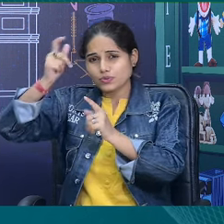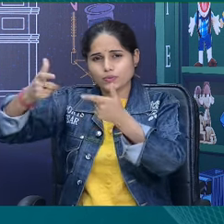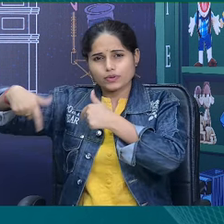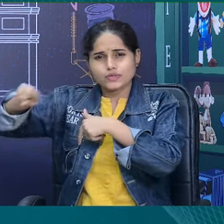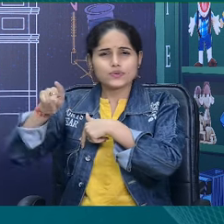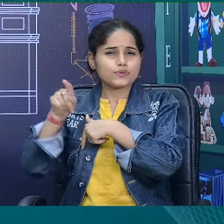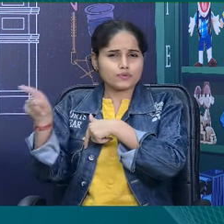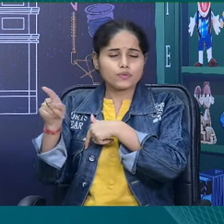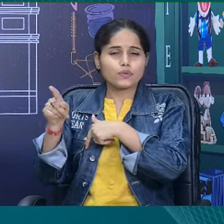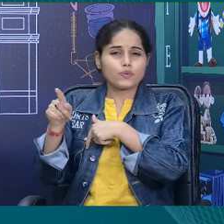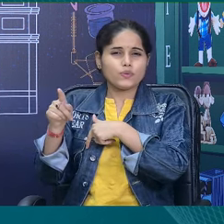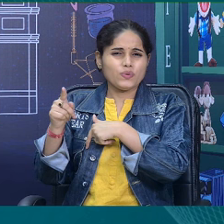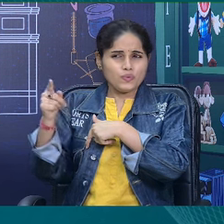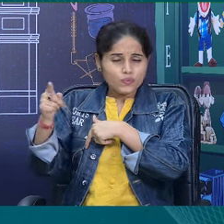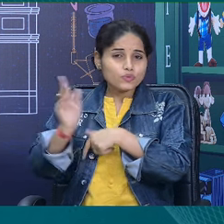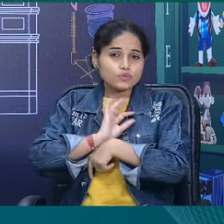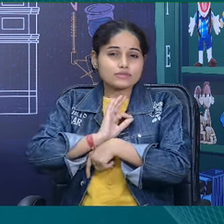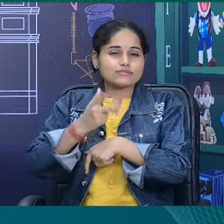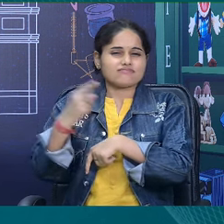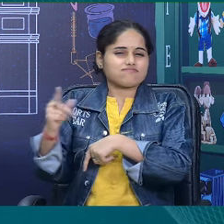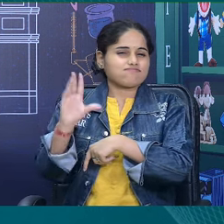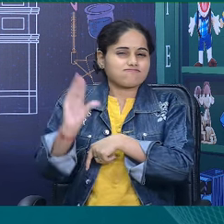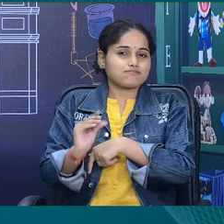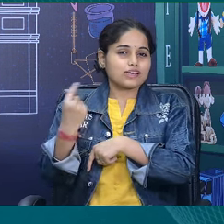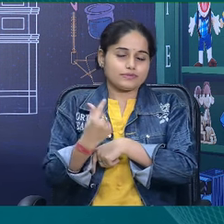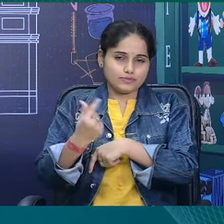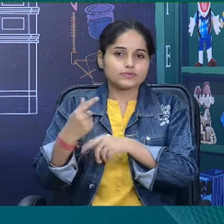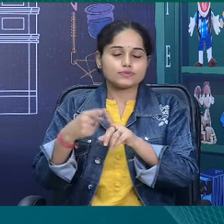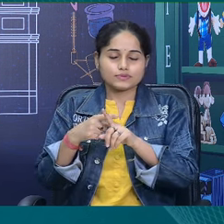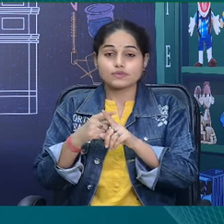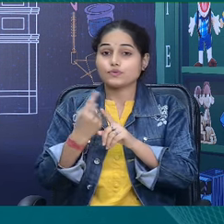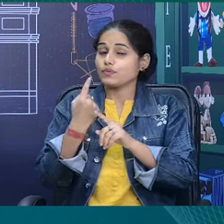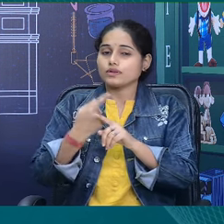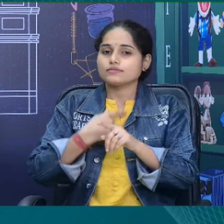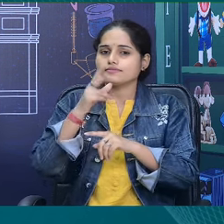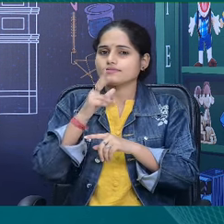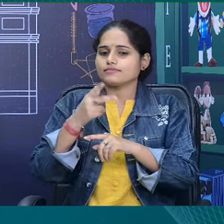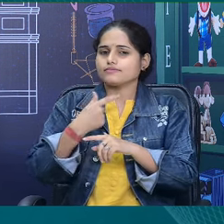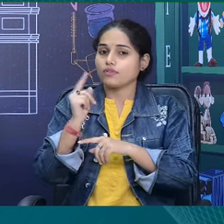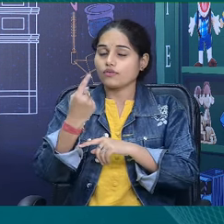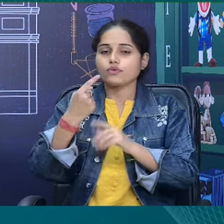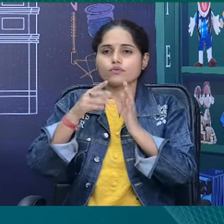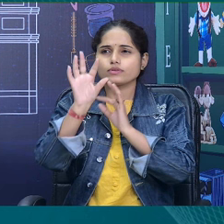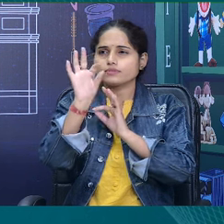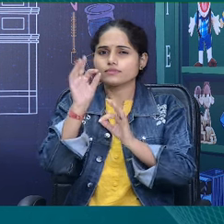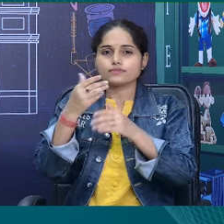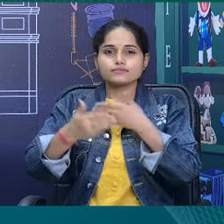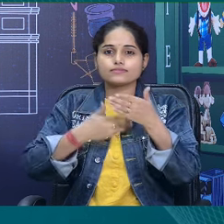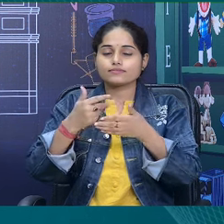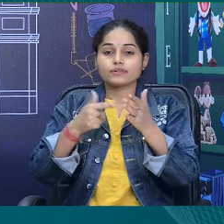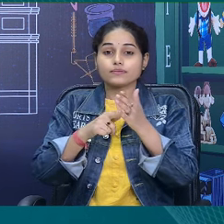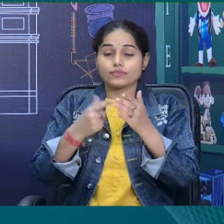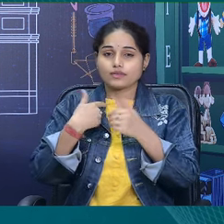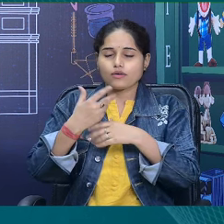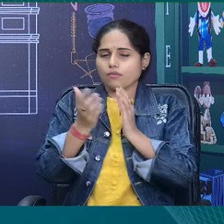है उसको हम कम से कम यूज में लाएं सर इसमें सबसे पहले मैं बात करूंगी जो हमारे कुछ आर्टिस्ट रहे हैं इस दौरान बहुत ही